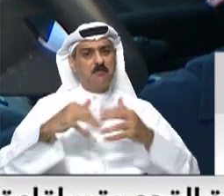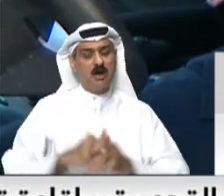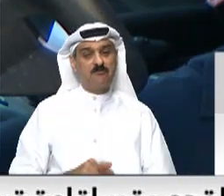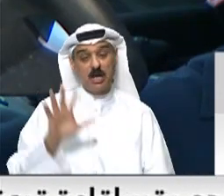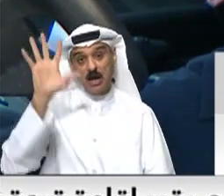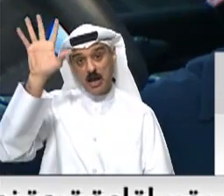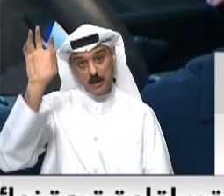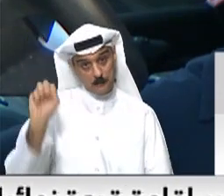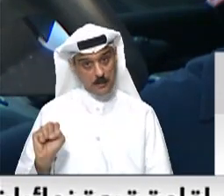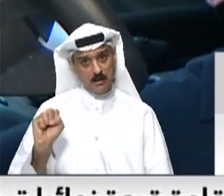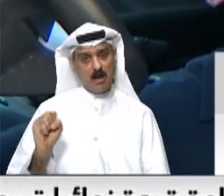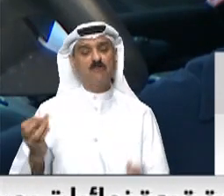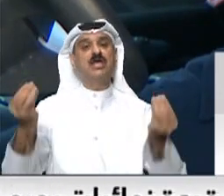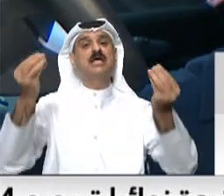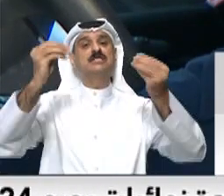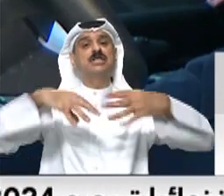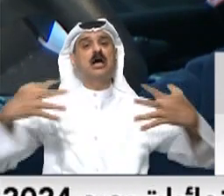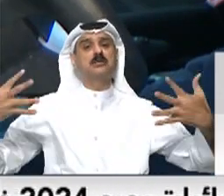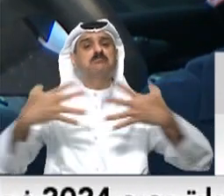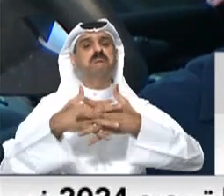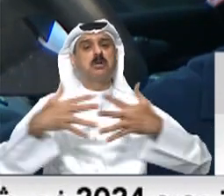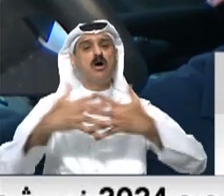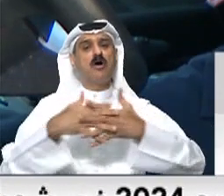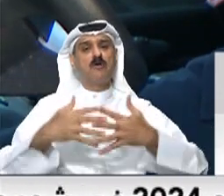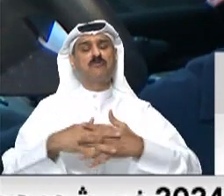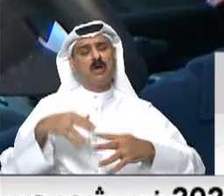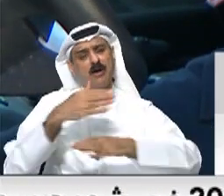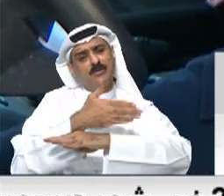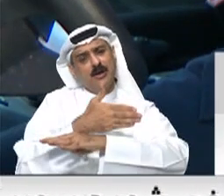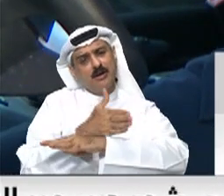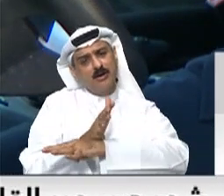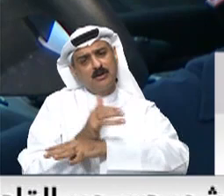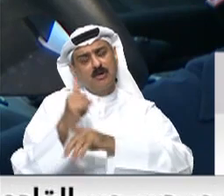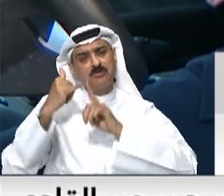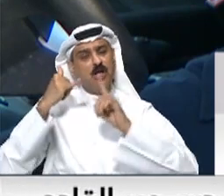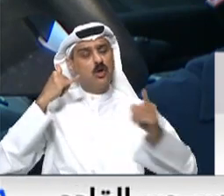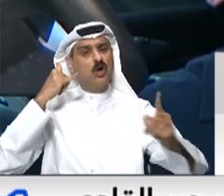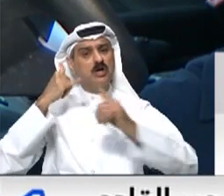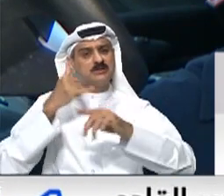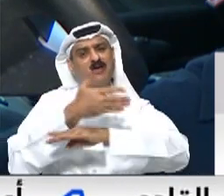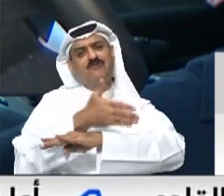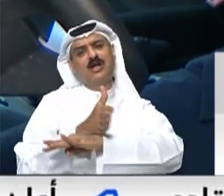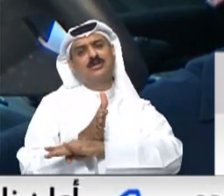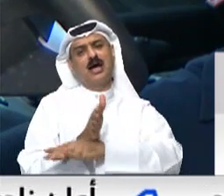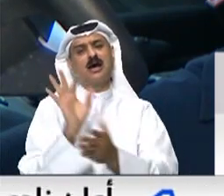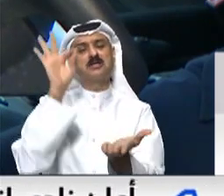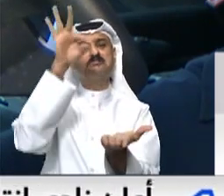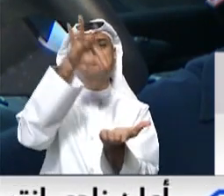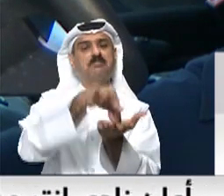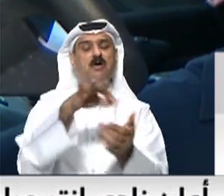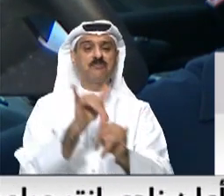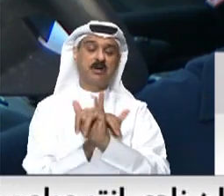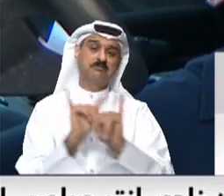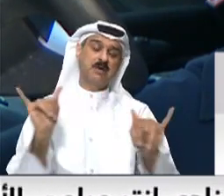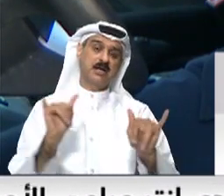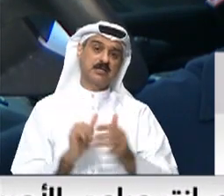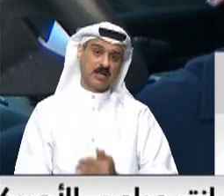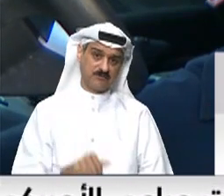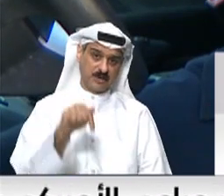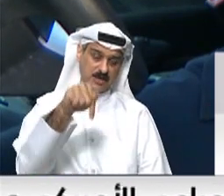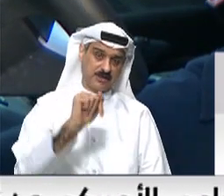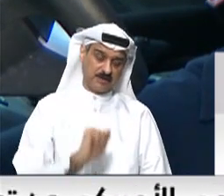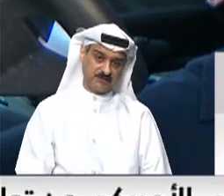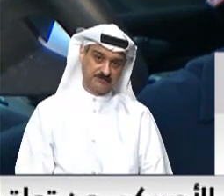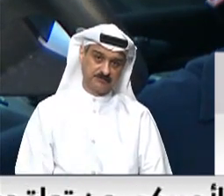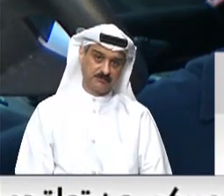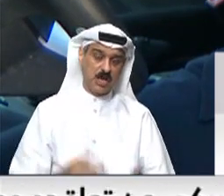تزيد الزحمة بالشوارع، فهذا يعطلنا عن وصول البلاغ بالوقت اللي احنا يعني حاطينه كتارجت لنا ان نوصل